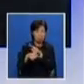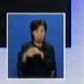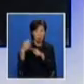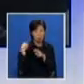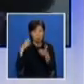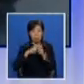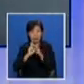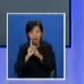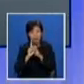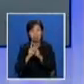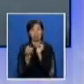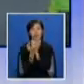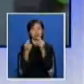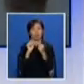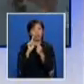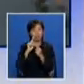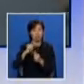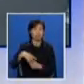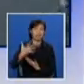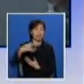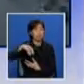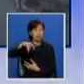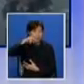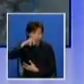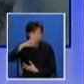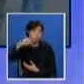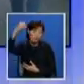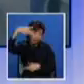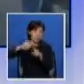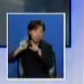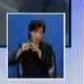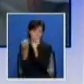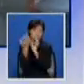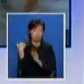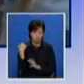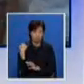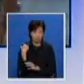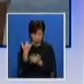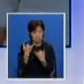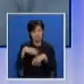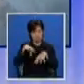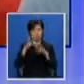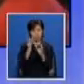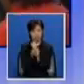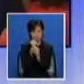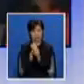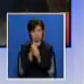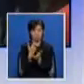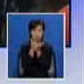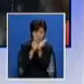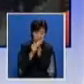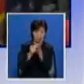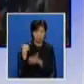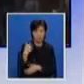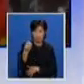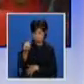ที่กำลังเข้าไปดูแลแก้ไขให้อยู่นะครับขอให้แจ้งสิ่งเหล่านี้มาแล้วเราก็จะดำเนินการแก้ไขเช่นเดียวกันครับบางวิชาชี